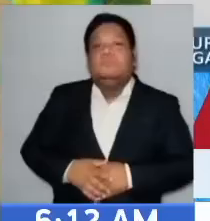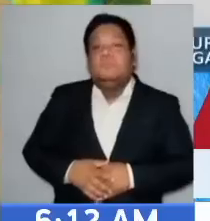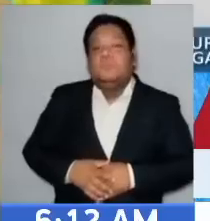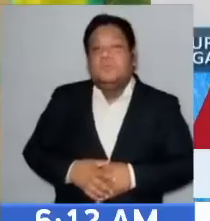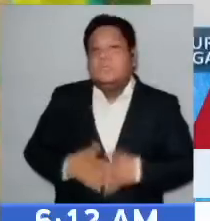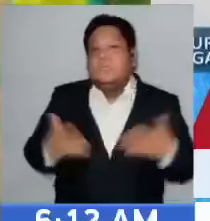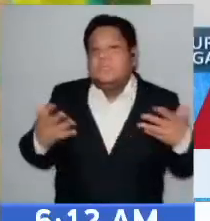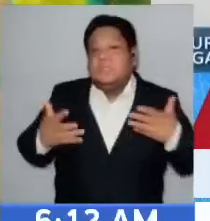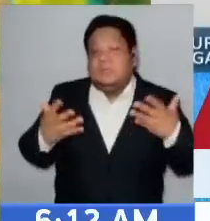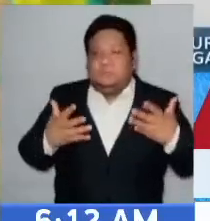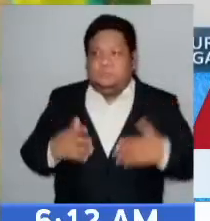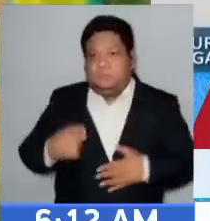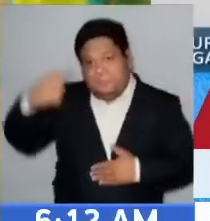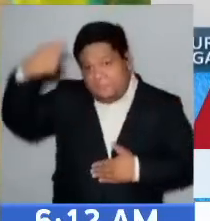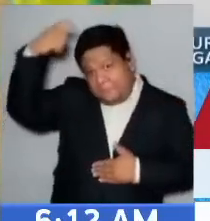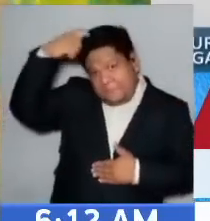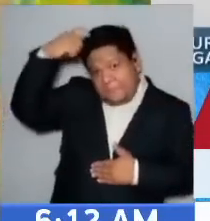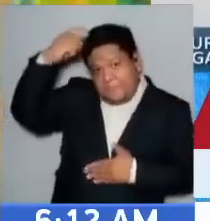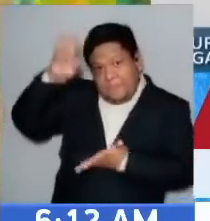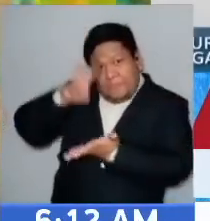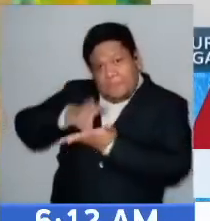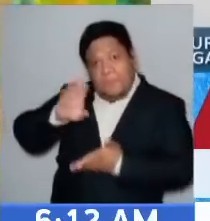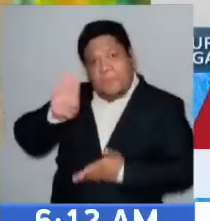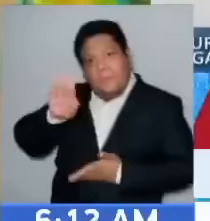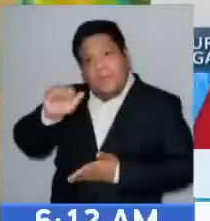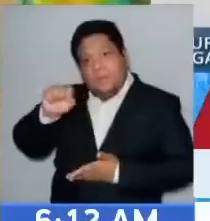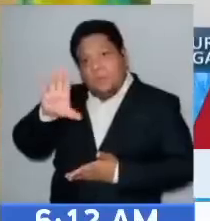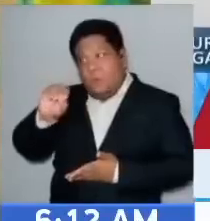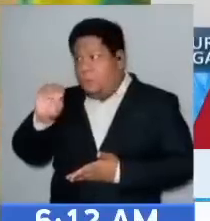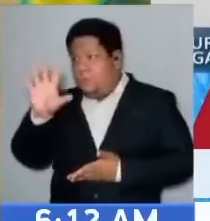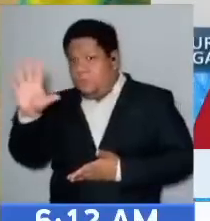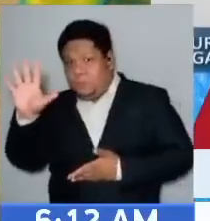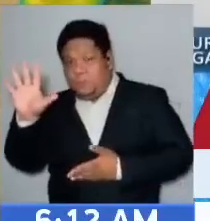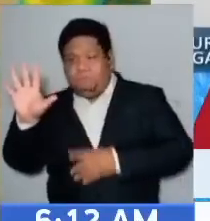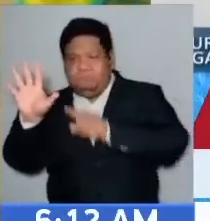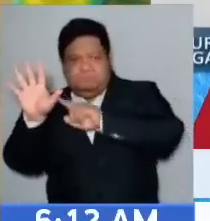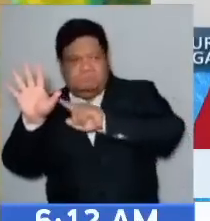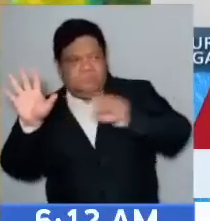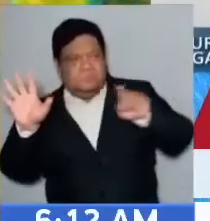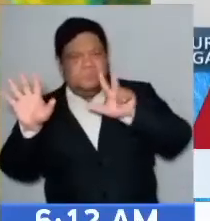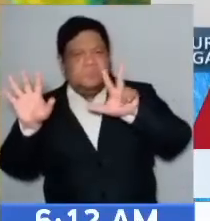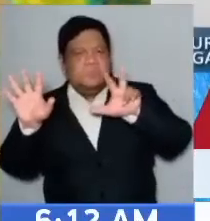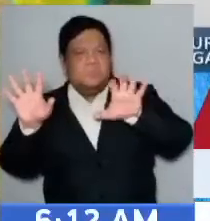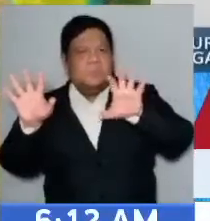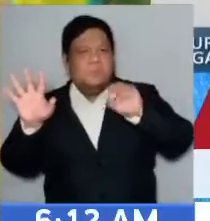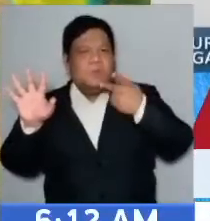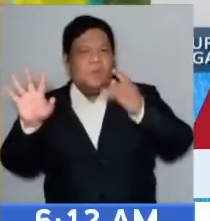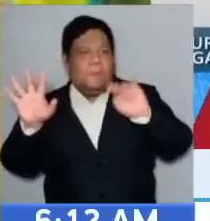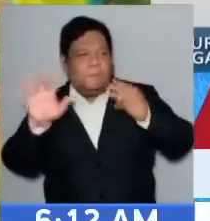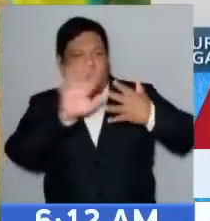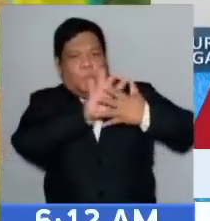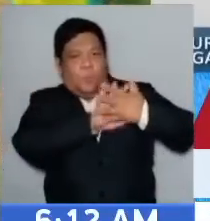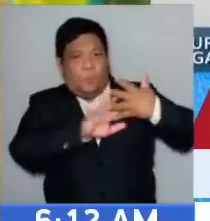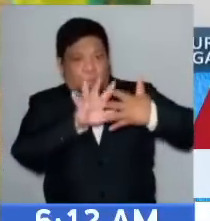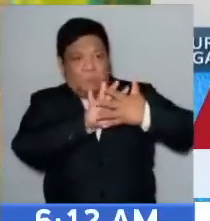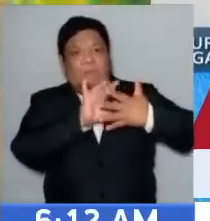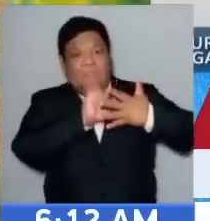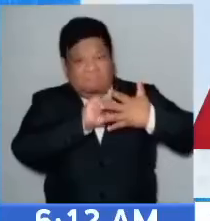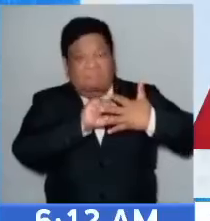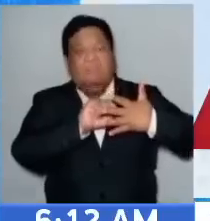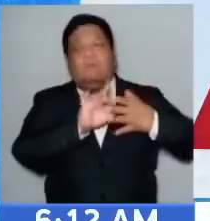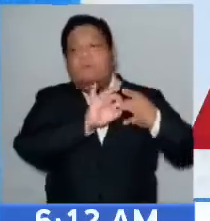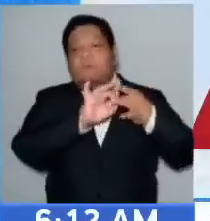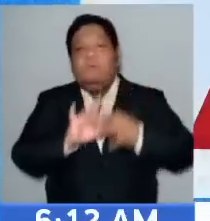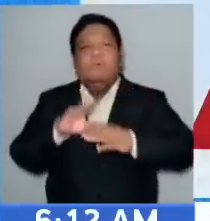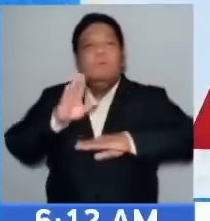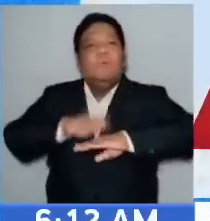layo, silangan ng Basco Batanes. Dahil dito, meron pa rin tayo nakataas na warning signal sa ilang bahagi nga ng Luzon. No? Warning signal number 2 pa rin dito